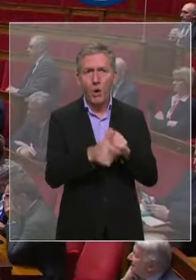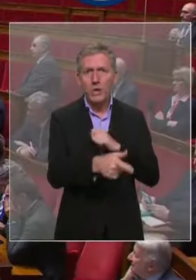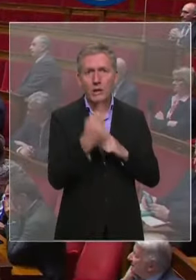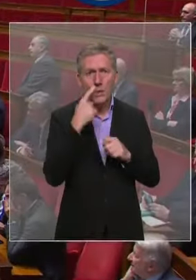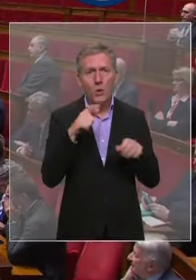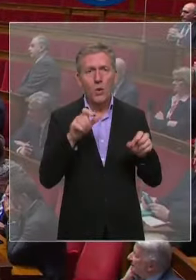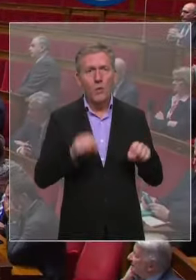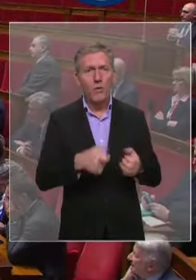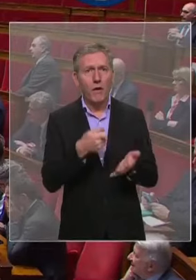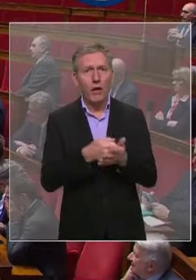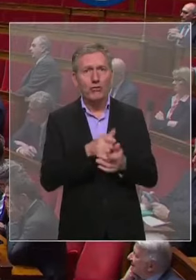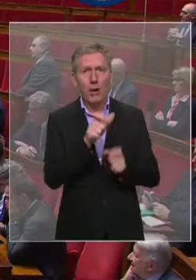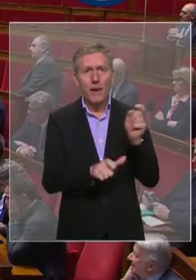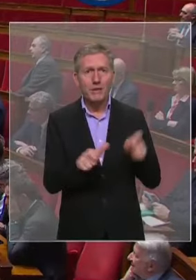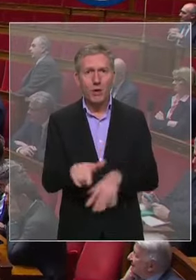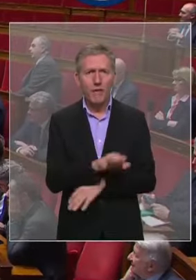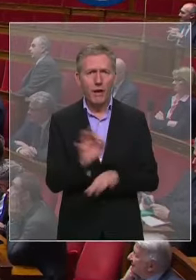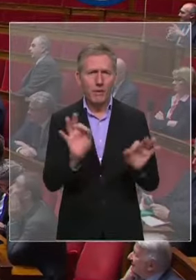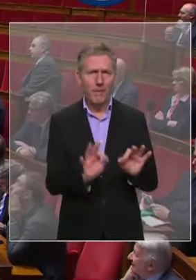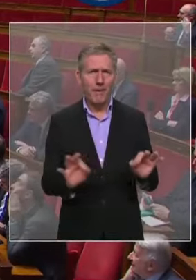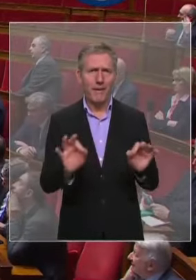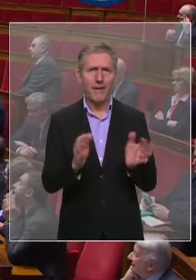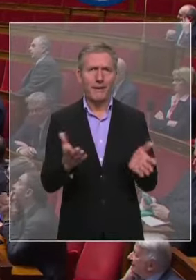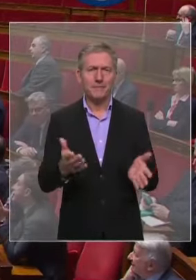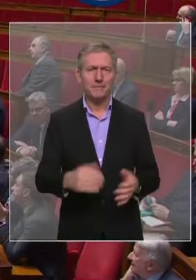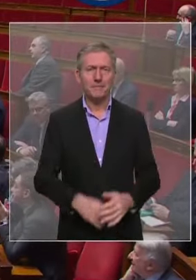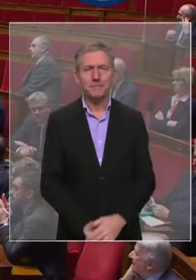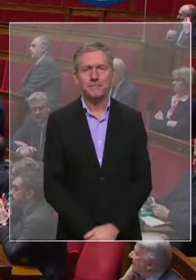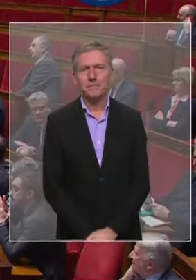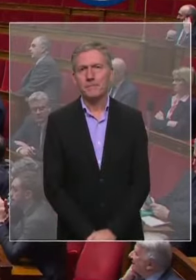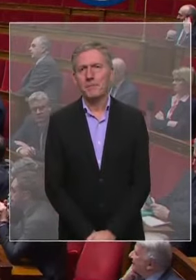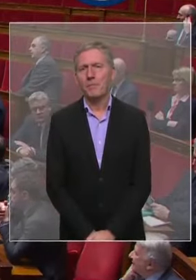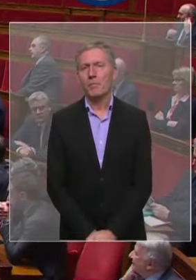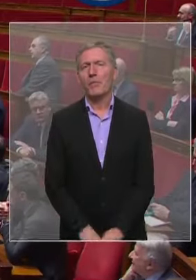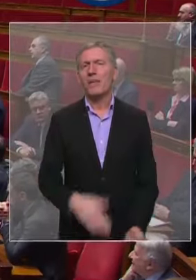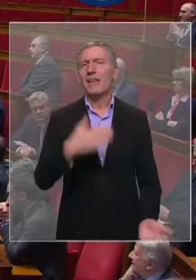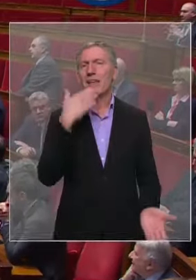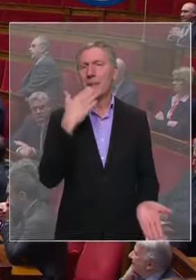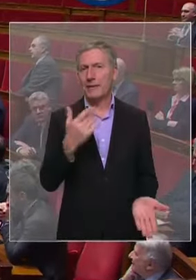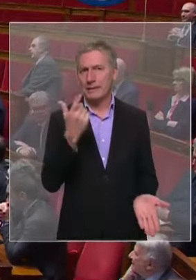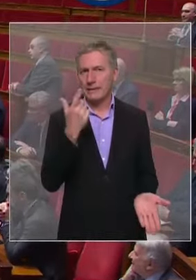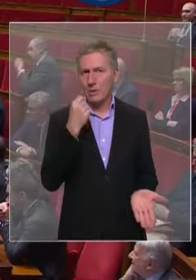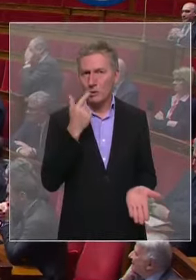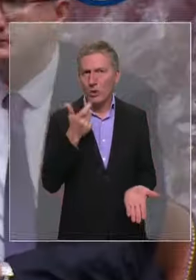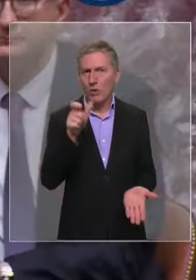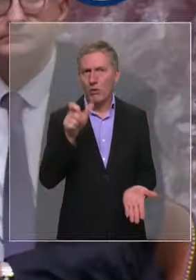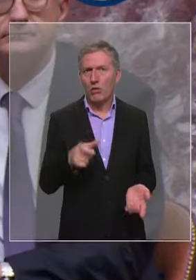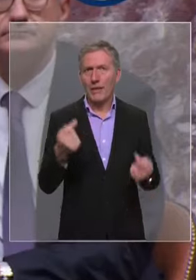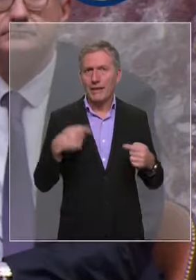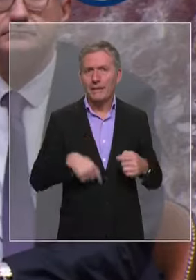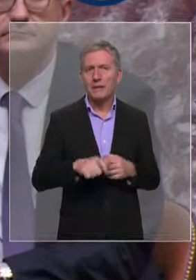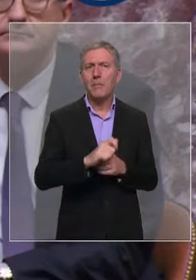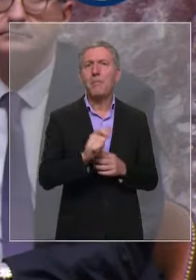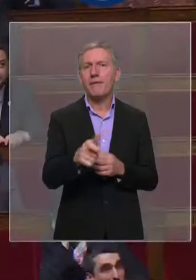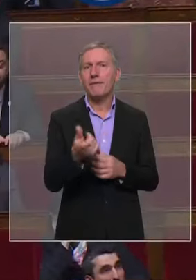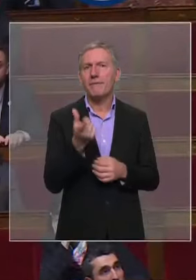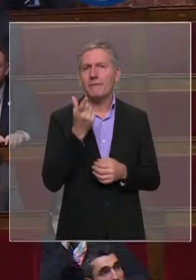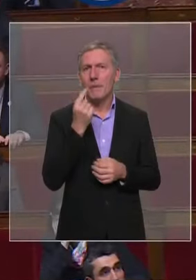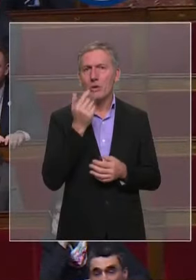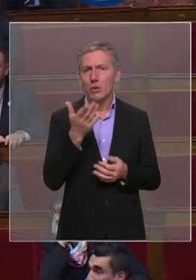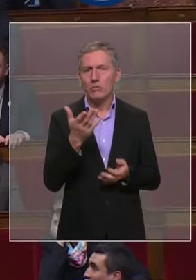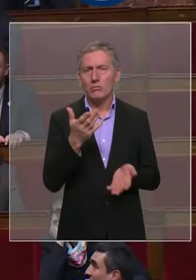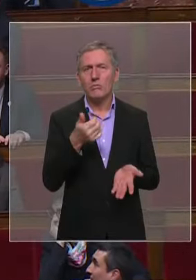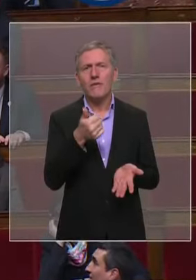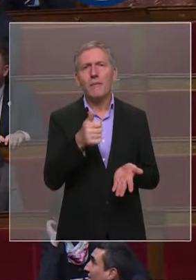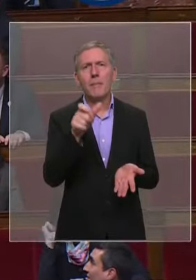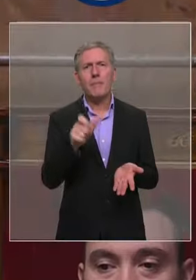pouvoir d'achat des Françaises et des Français. Merci beaucoup, monsieur le ministre. Monsieur Tanguy. Monsieur le